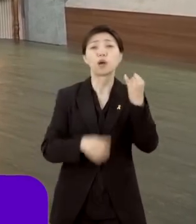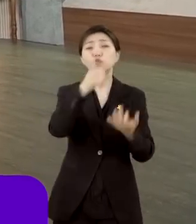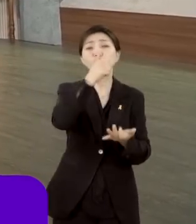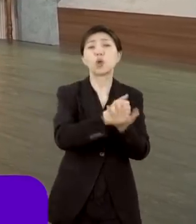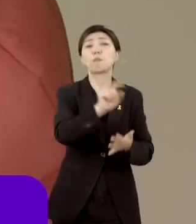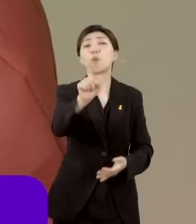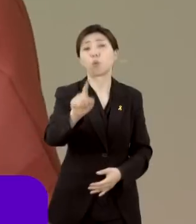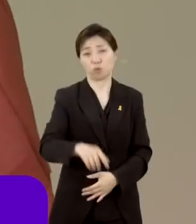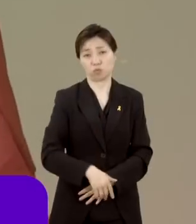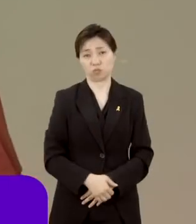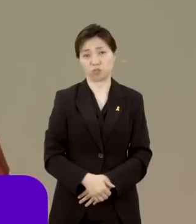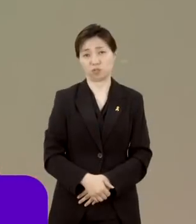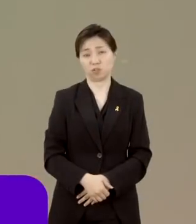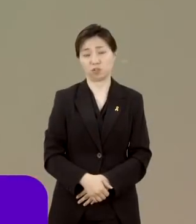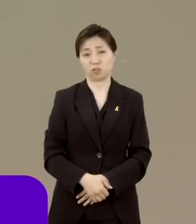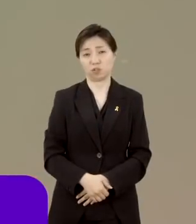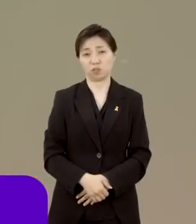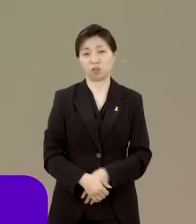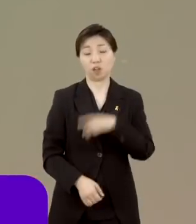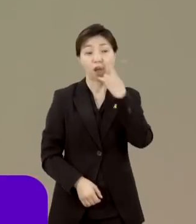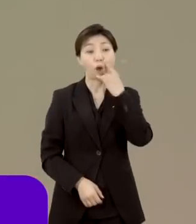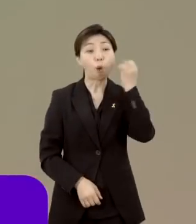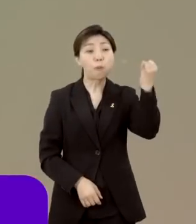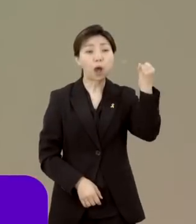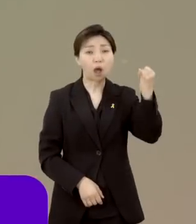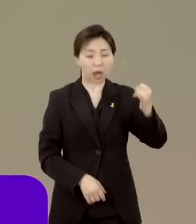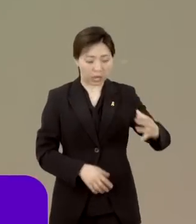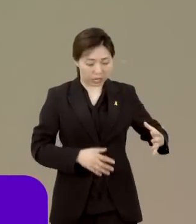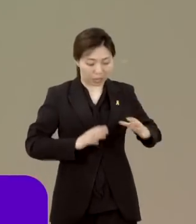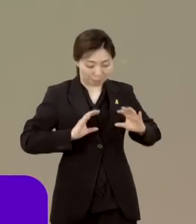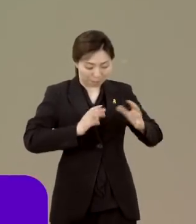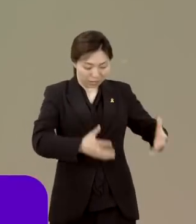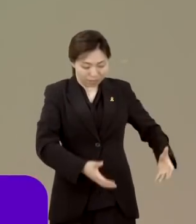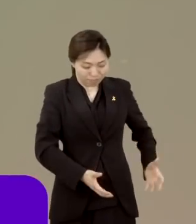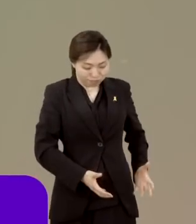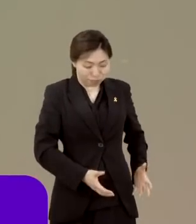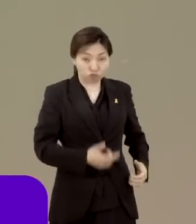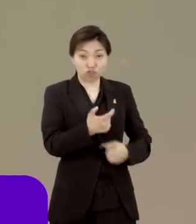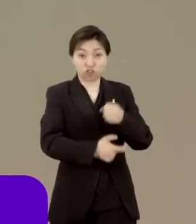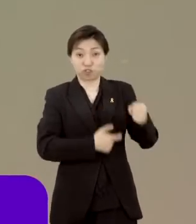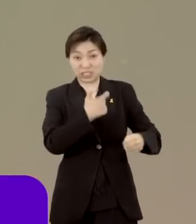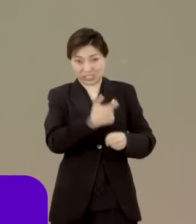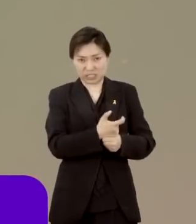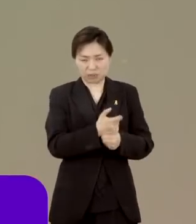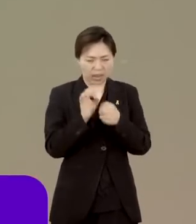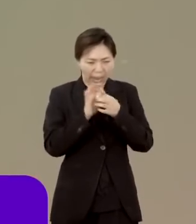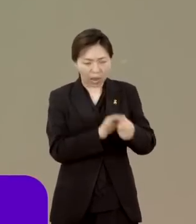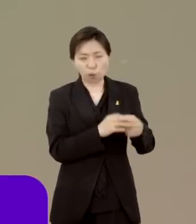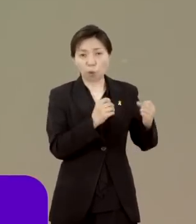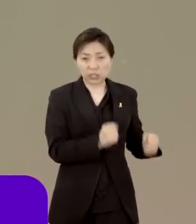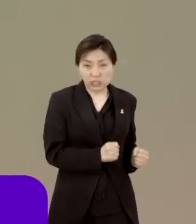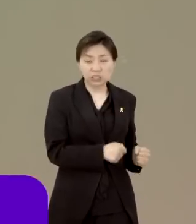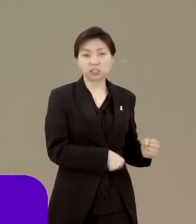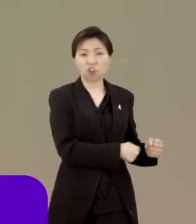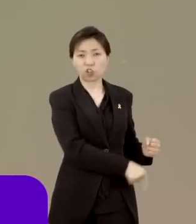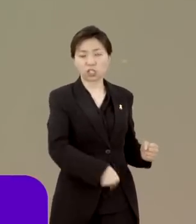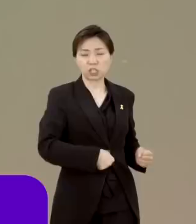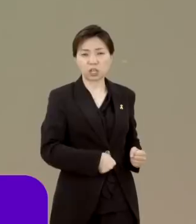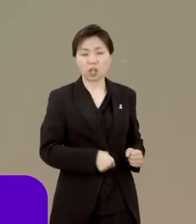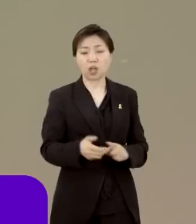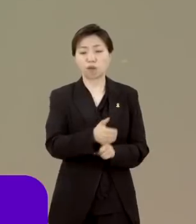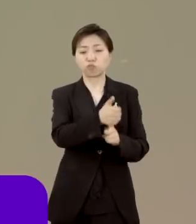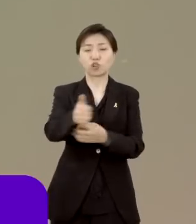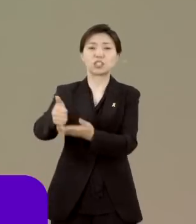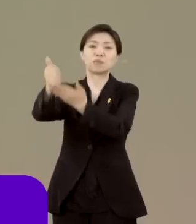들더라고요 60년 동안 엄마 뱃속에 있었던 늙은 아기의 전생 이야기는 그 책에 부처님